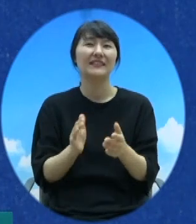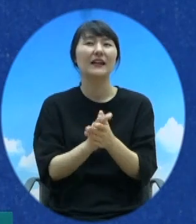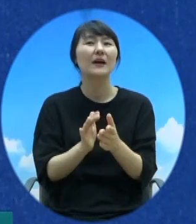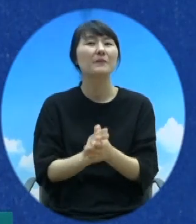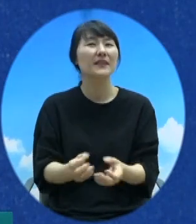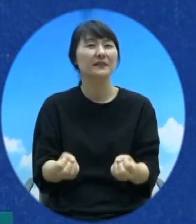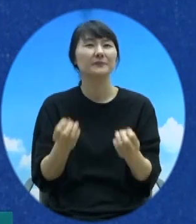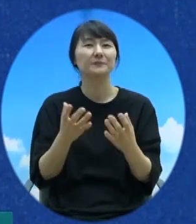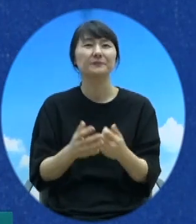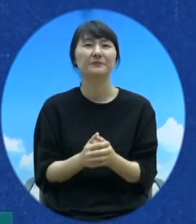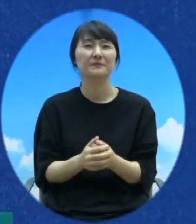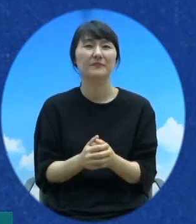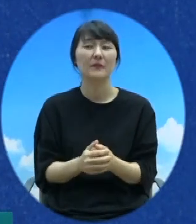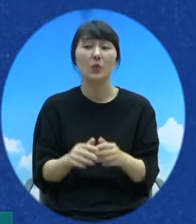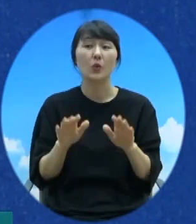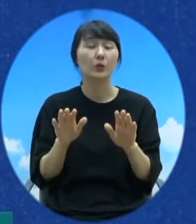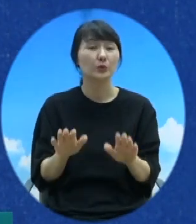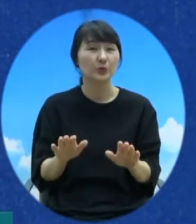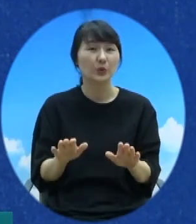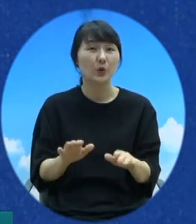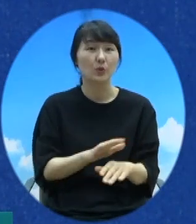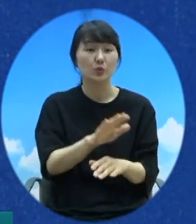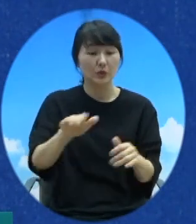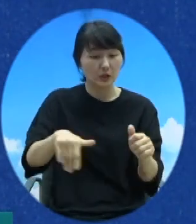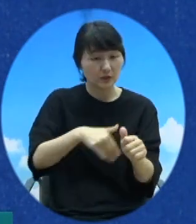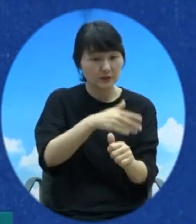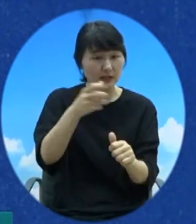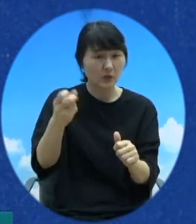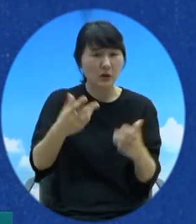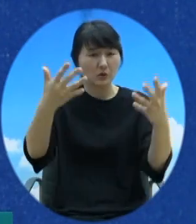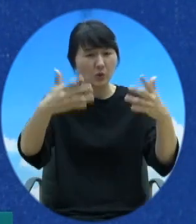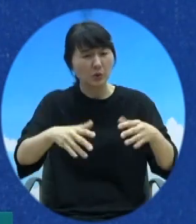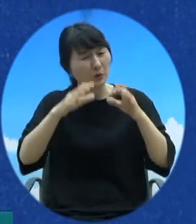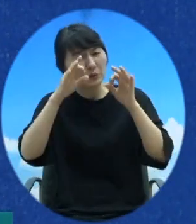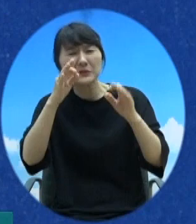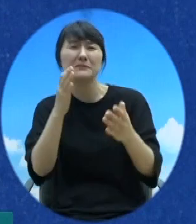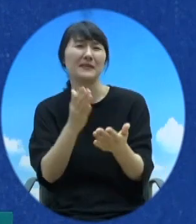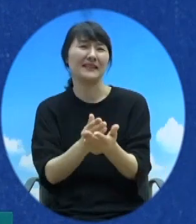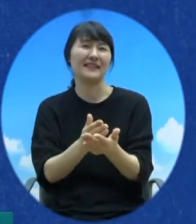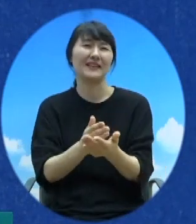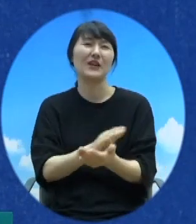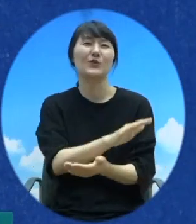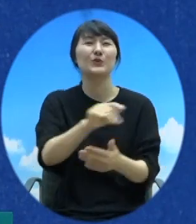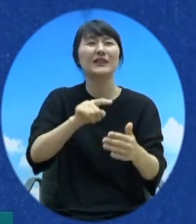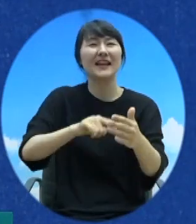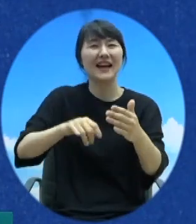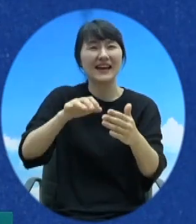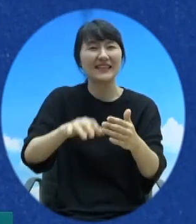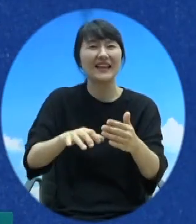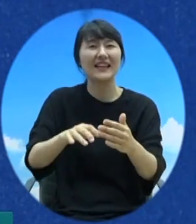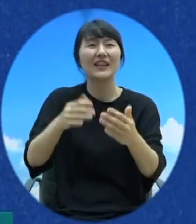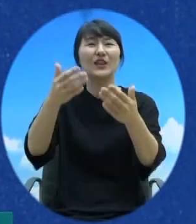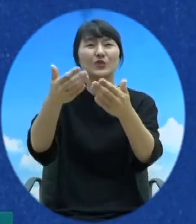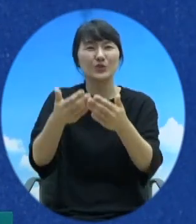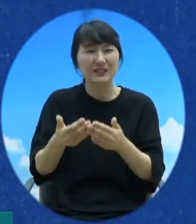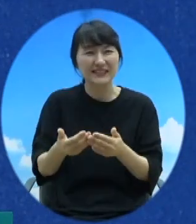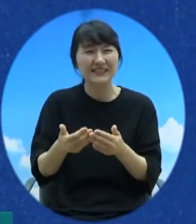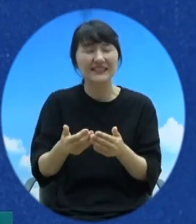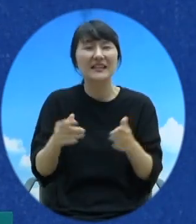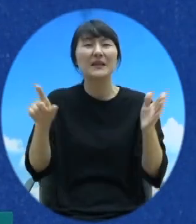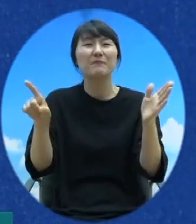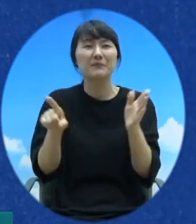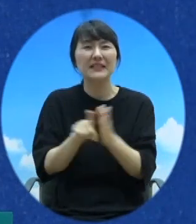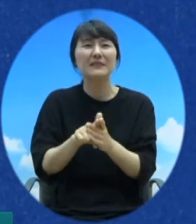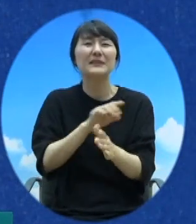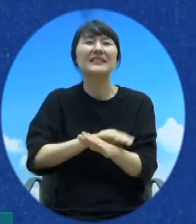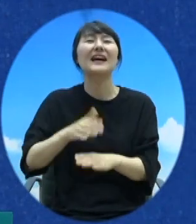할렐루야. 오늘도 우리의 현상과 사실을 보지 마시고 우리 안에 믿음으로 역사하는 것을